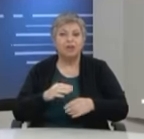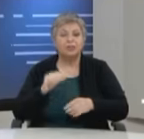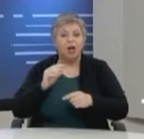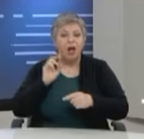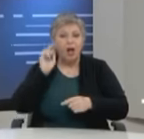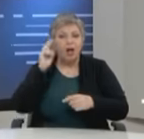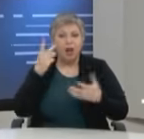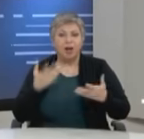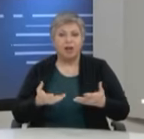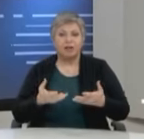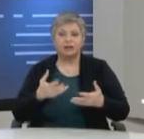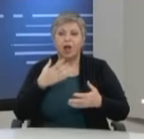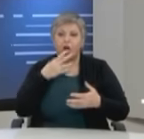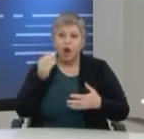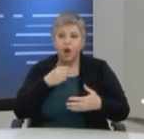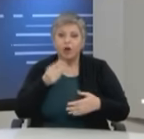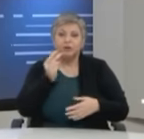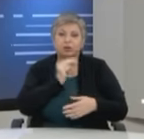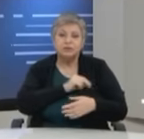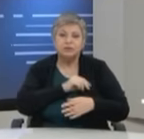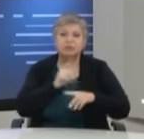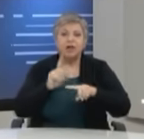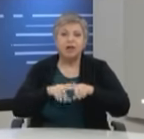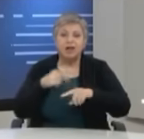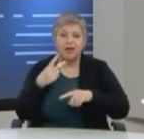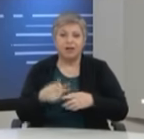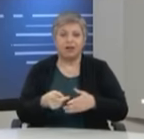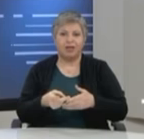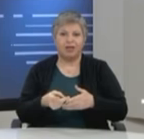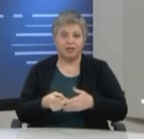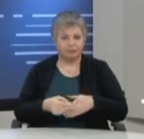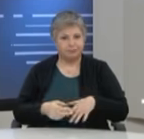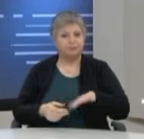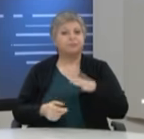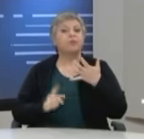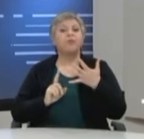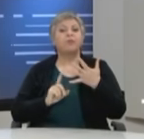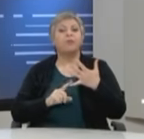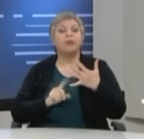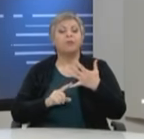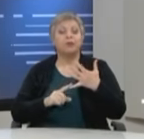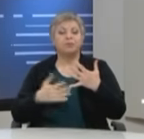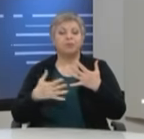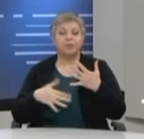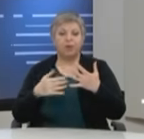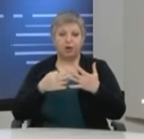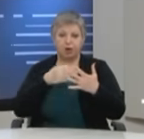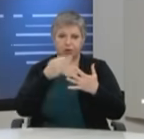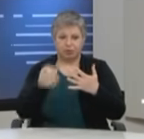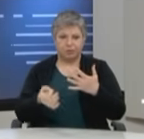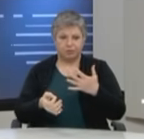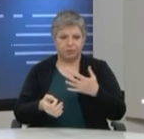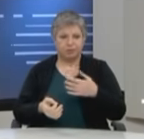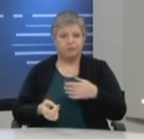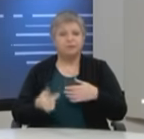Έχετε ακόμα χρόνο να αλλάξετε άποψη. Θα είναι για το καλό της χώρας. Αλήθεια πέμπτη. Η συμφωνία των Πρεσπών... Θα κοιτάω από όπου